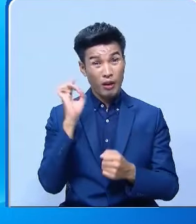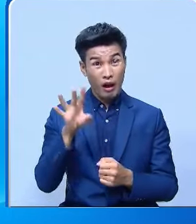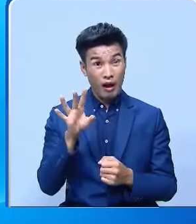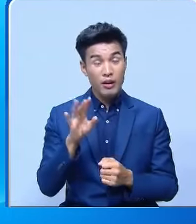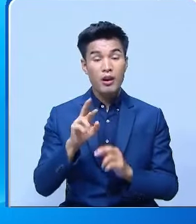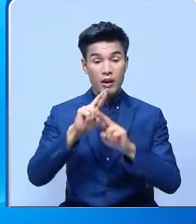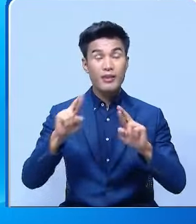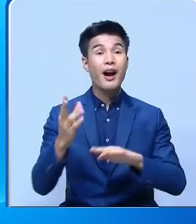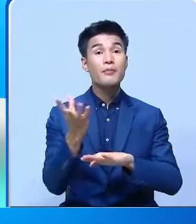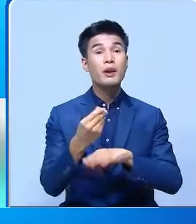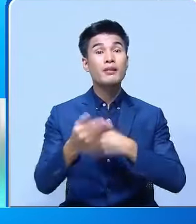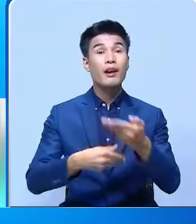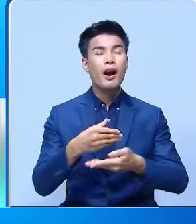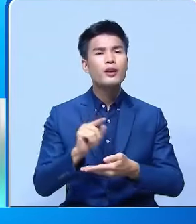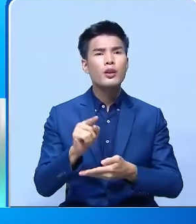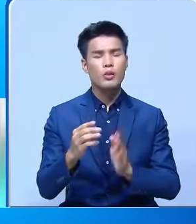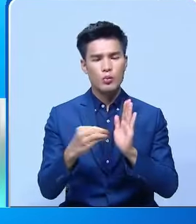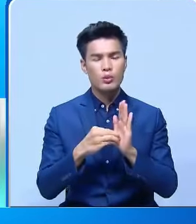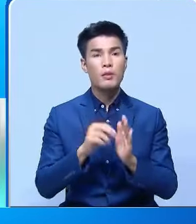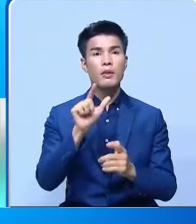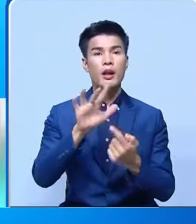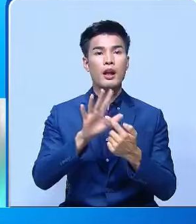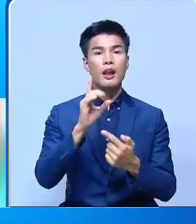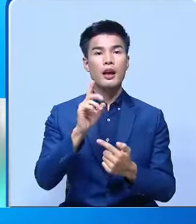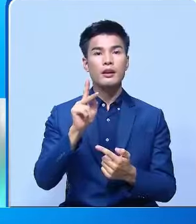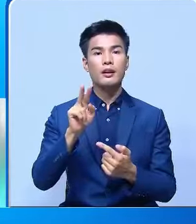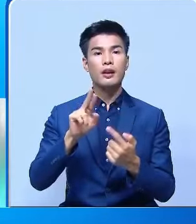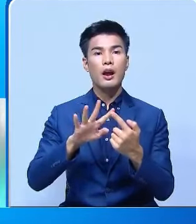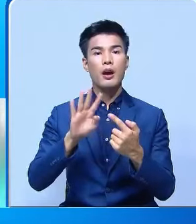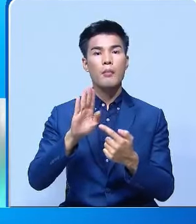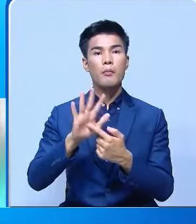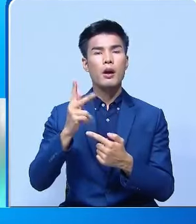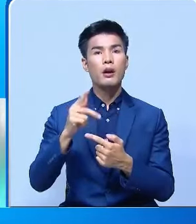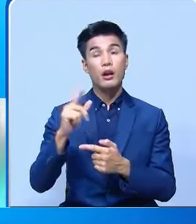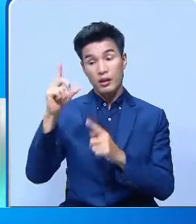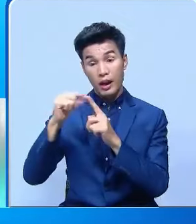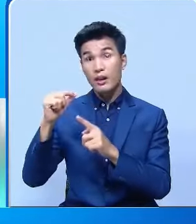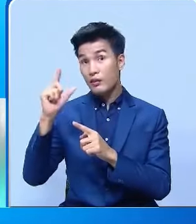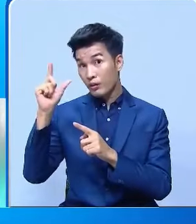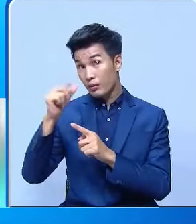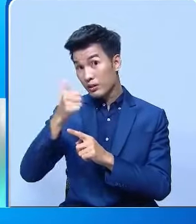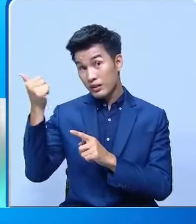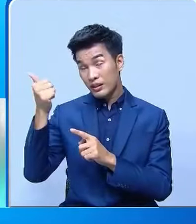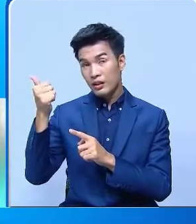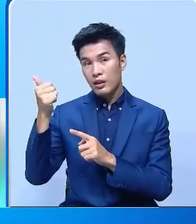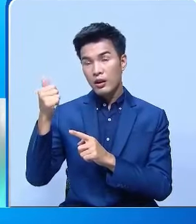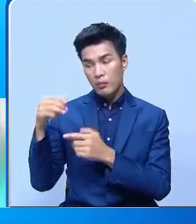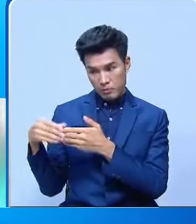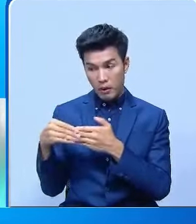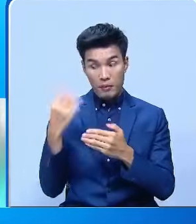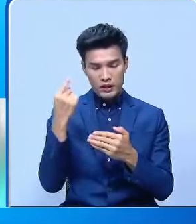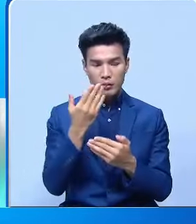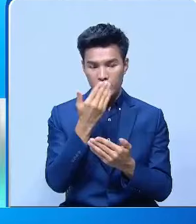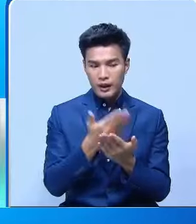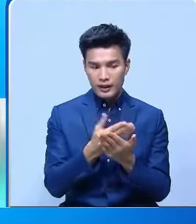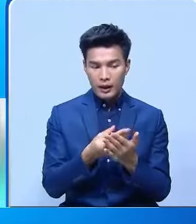จิวเวลรี่ชื่อดังแถวแถวย่านลาดกระบังค่ะคือไกด์ต่างชาติเนี่ยพานักท่องเที่ยวมาซื้อสินค้าที่นี่เพราะว่าเดี๋ยวเขาจะได้ส่วนแบ่งได้เปอร์เ